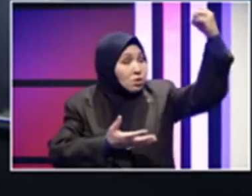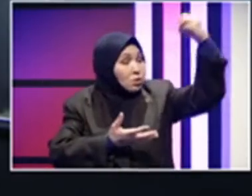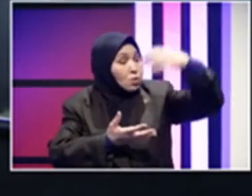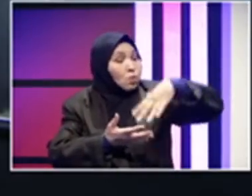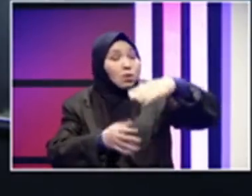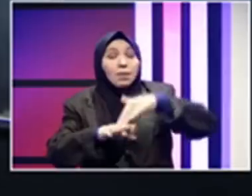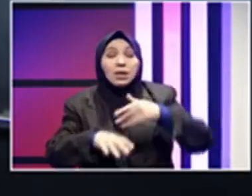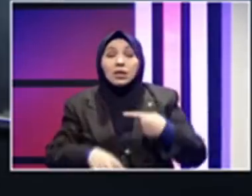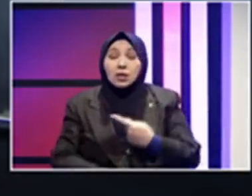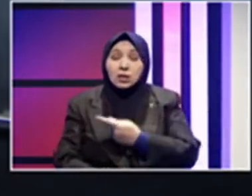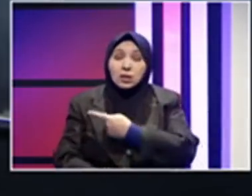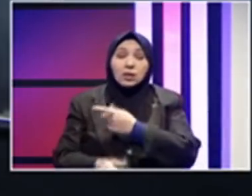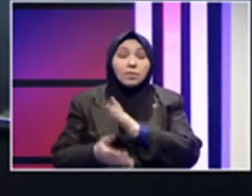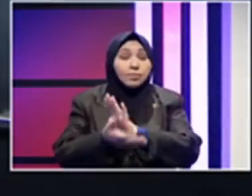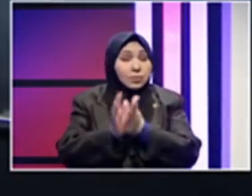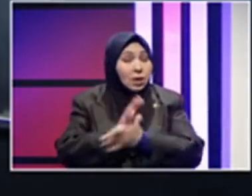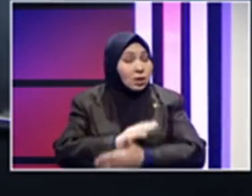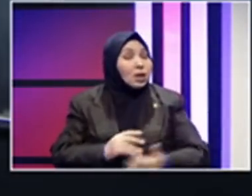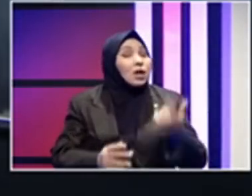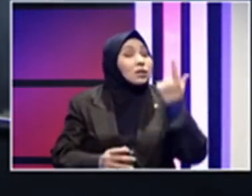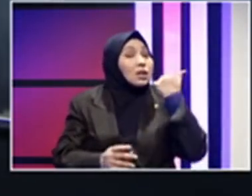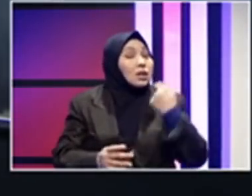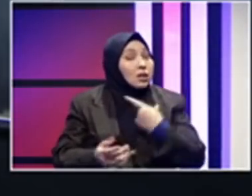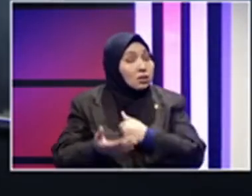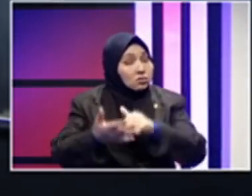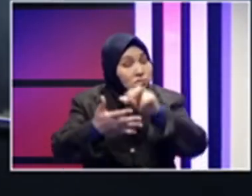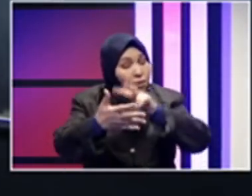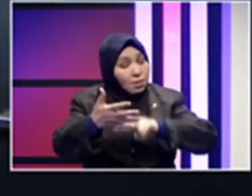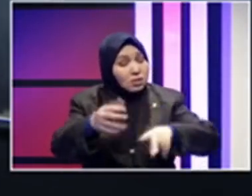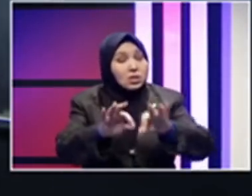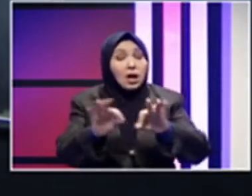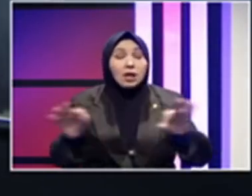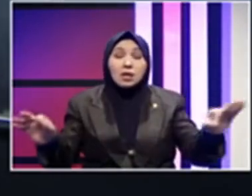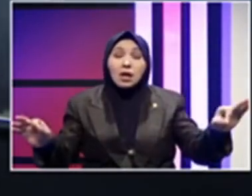kepada kita. Baik. Dan sebentar tadi kita sudah pun membaca sehingga ayat yang